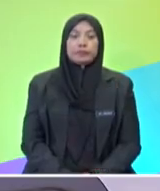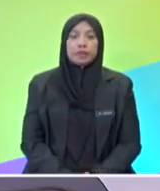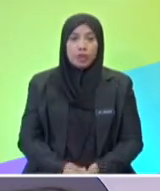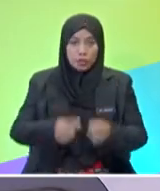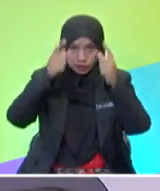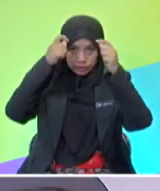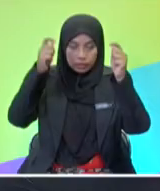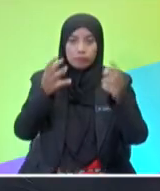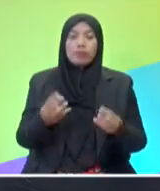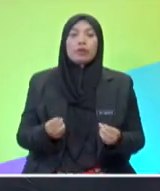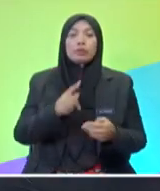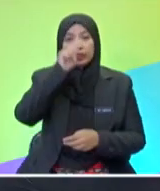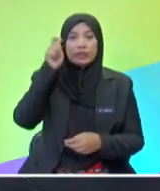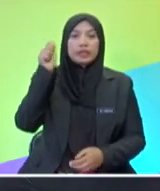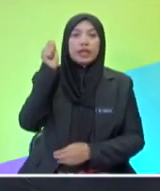tanya Arif lah.